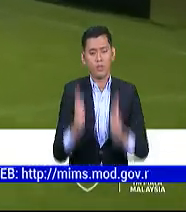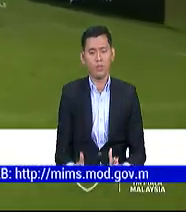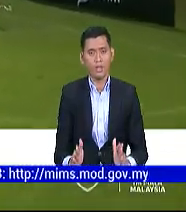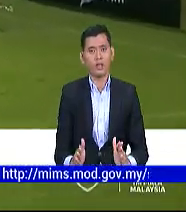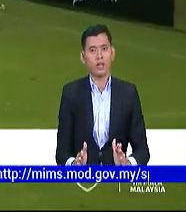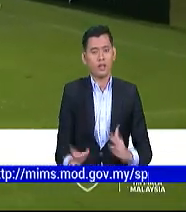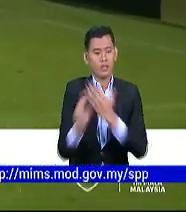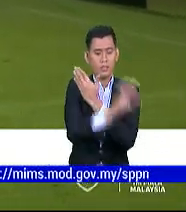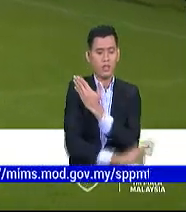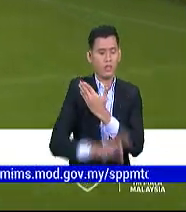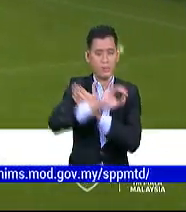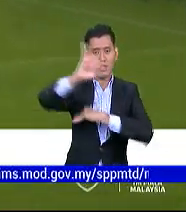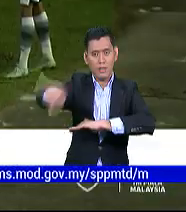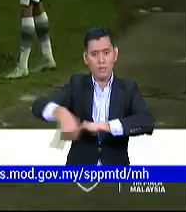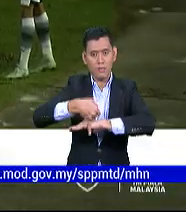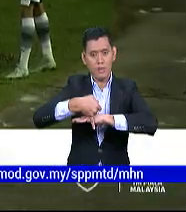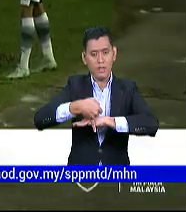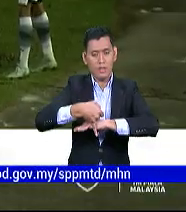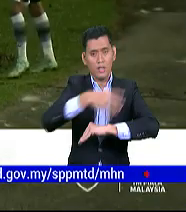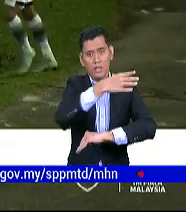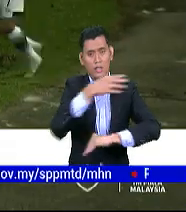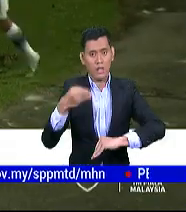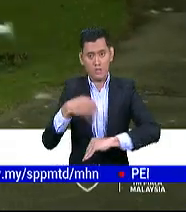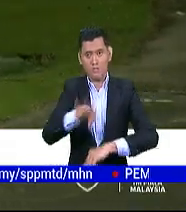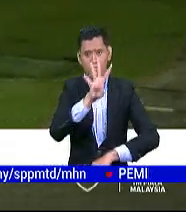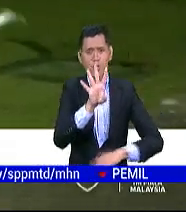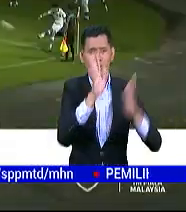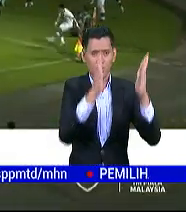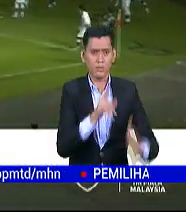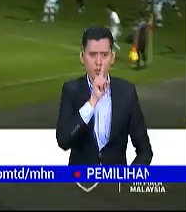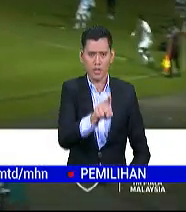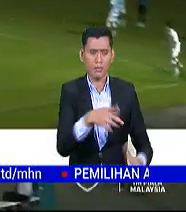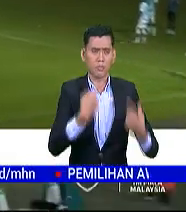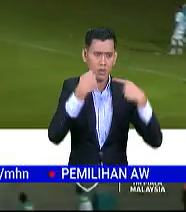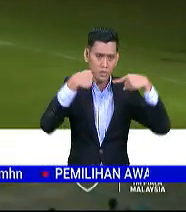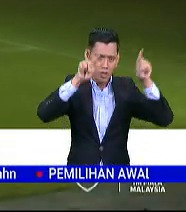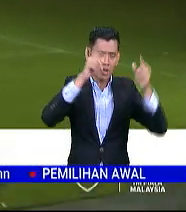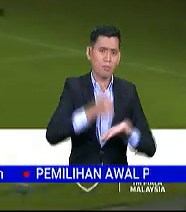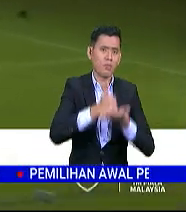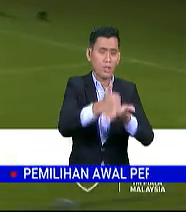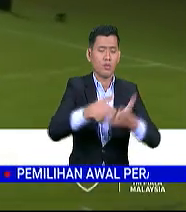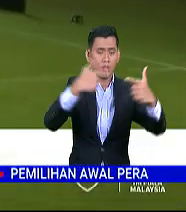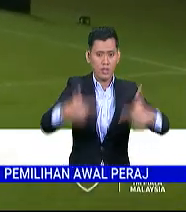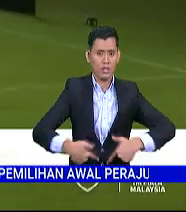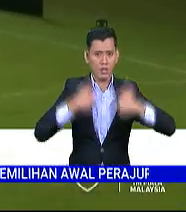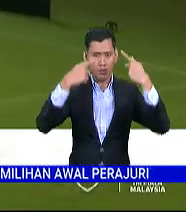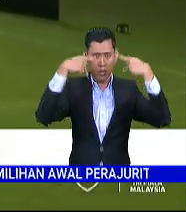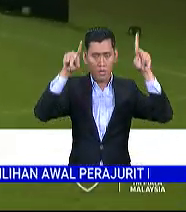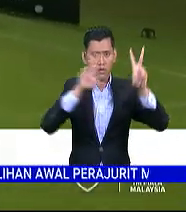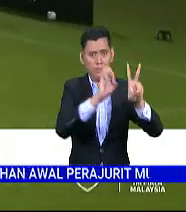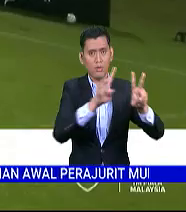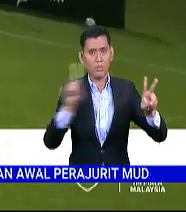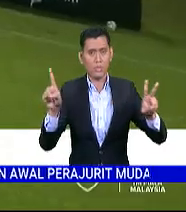Akono dan Bae Bom Jun meskipun mereka berjaya membantu skuad pasukan muncul juara Liga Perdana